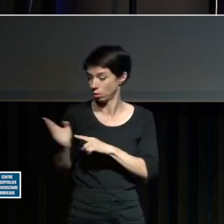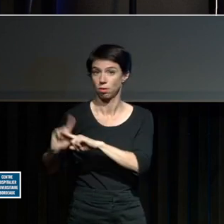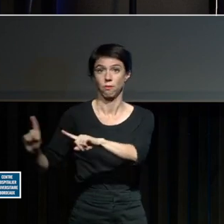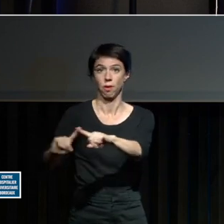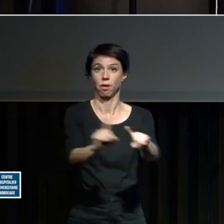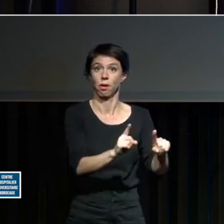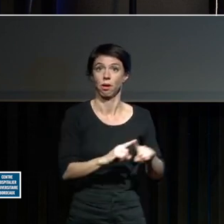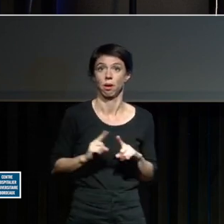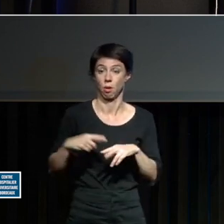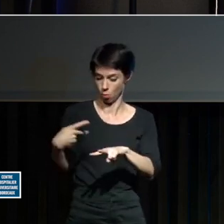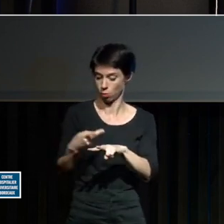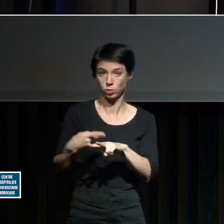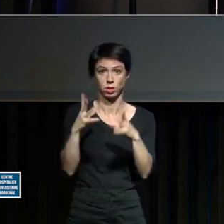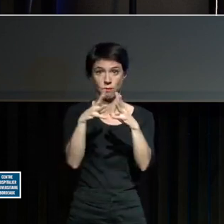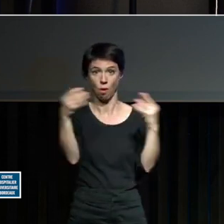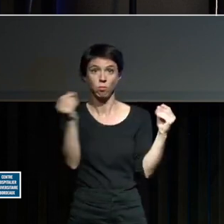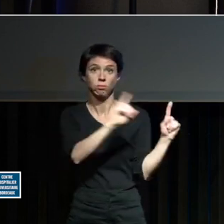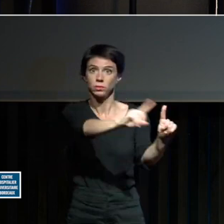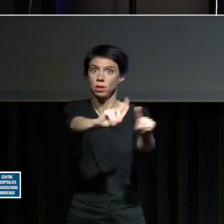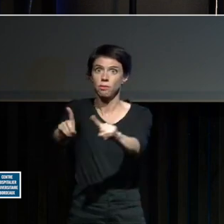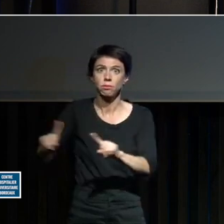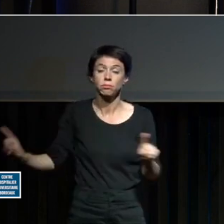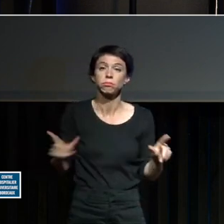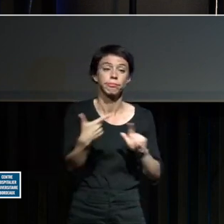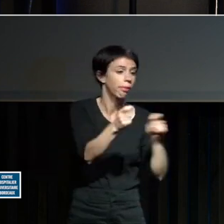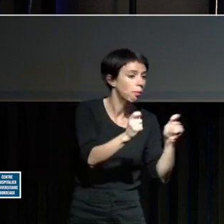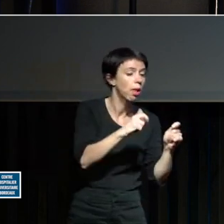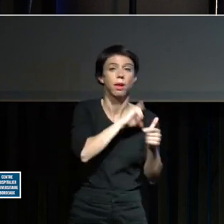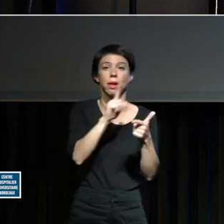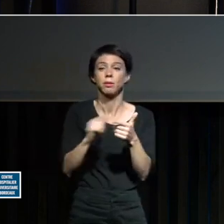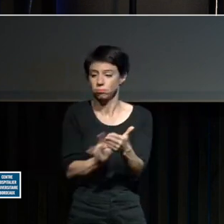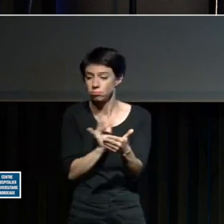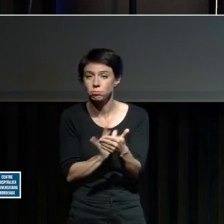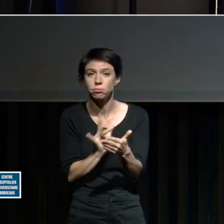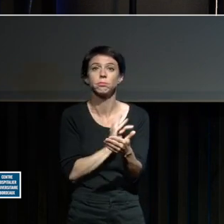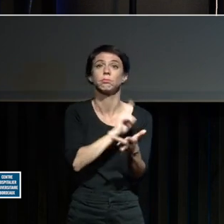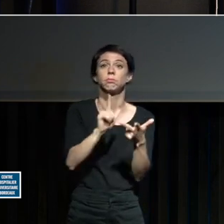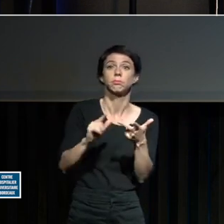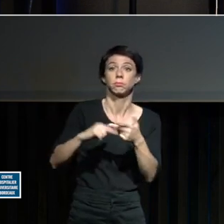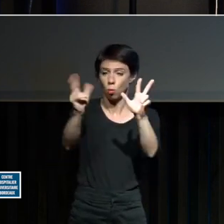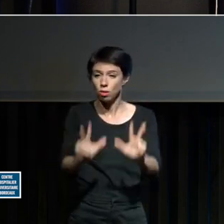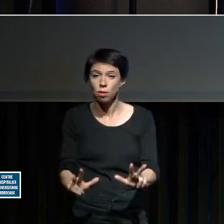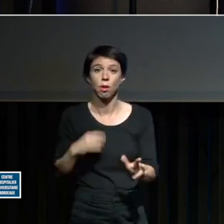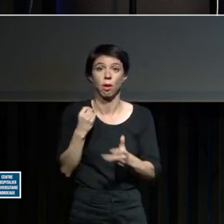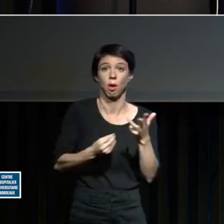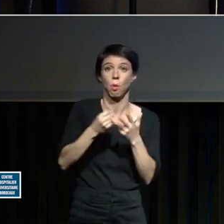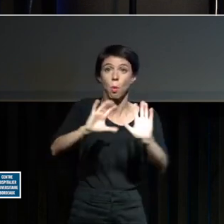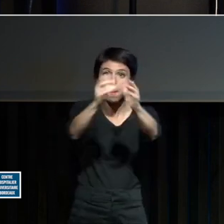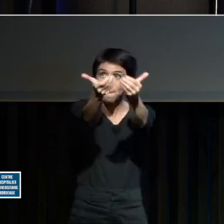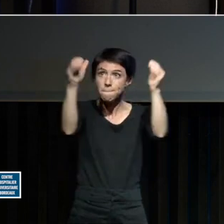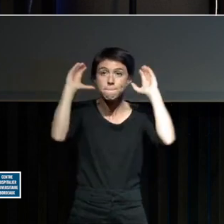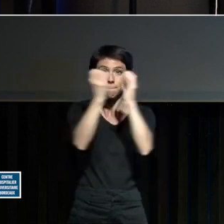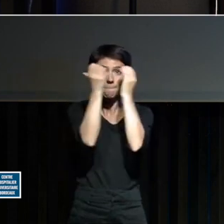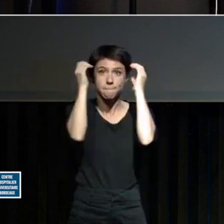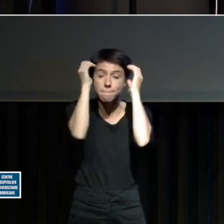de supports qui va de la tablette au smartphone, à l'écran d'ordinateur ou aux casques de réalité virtuelle, par exemple. Également